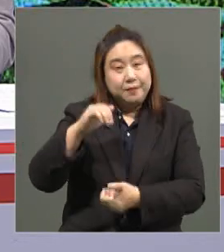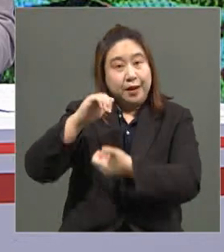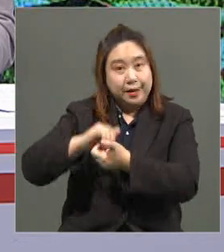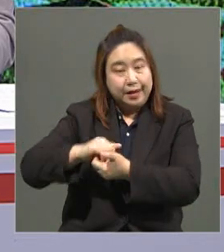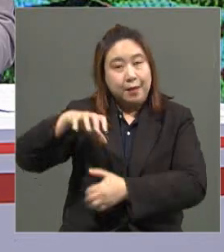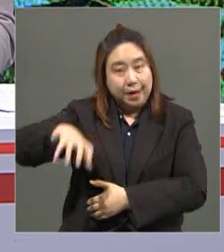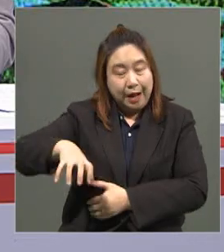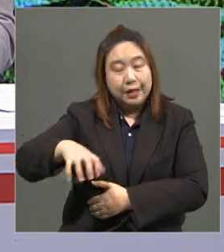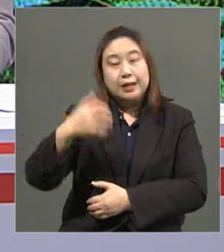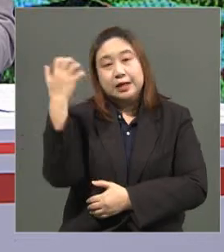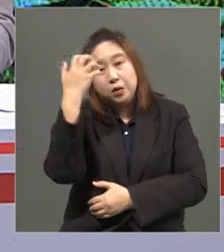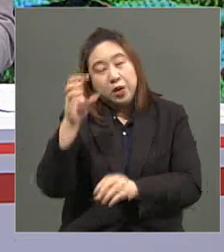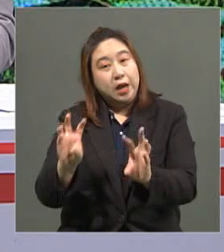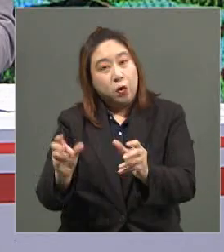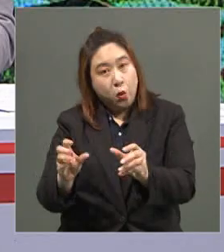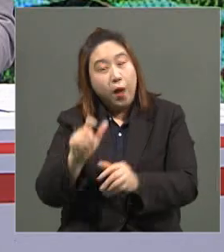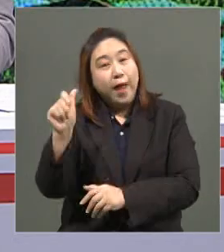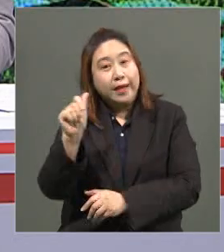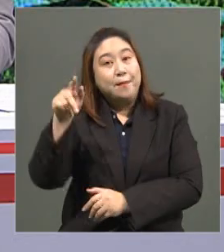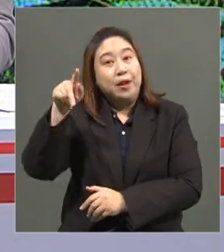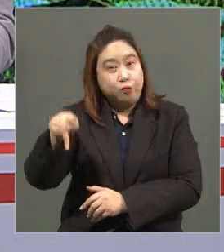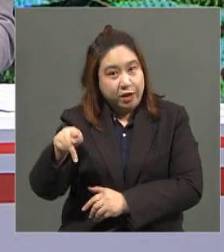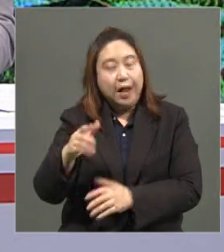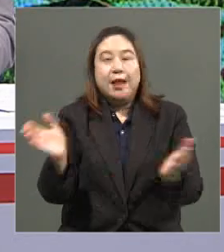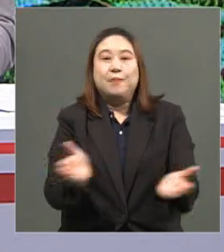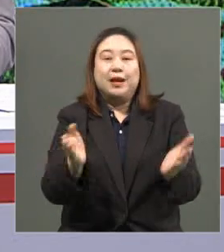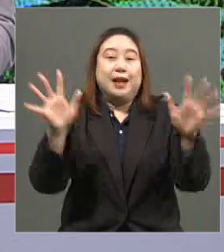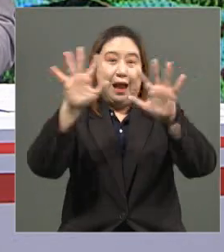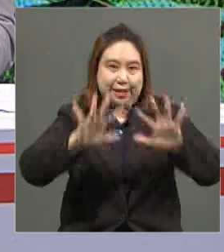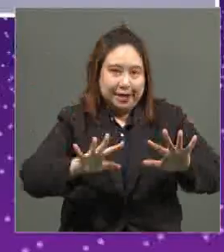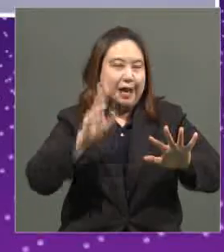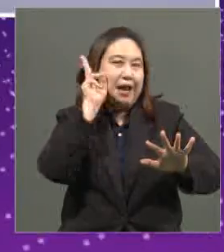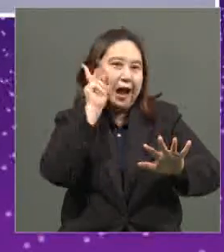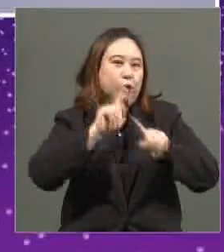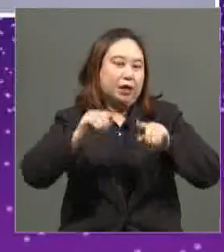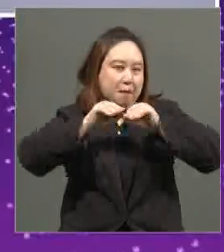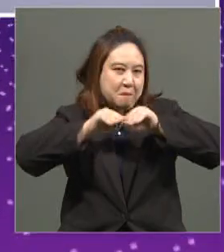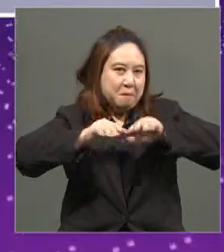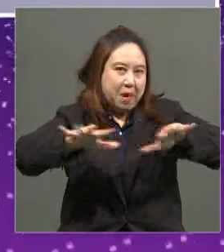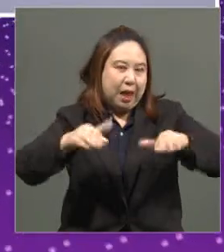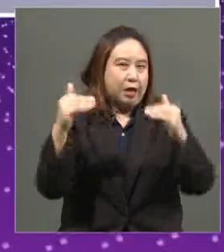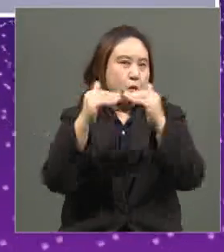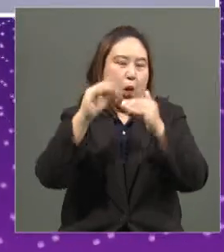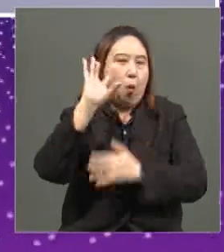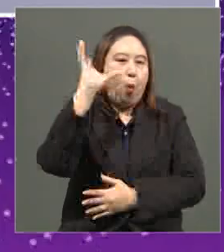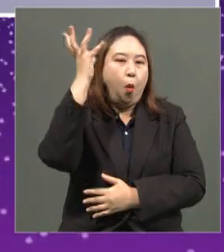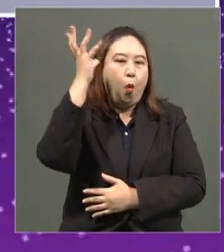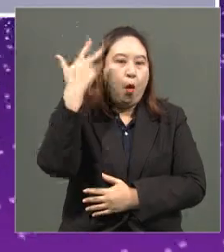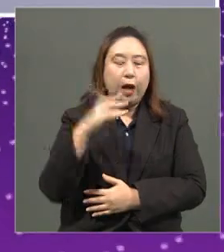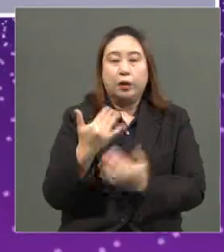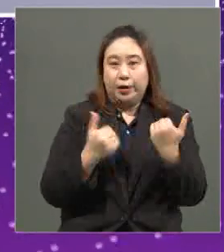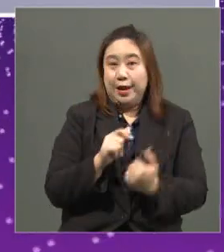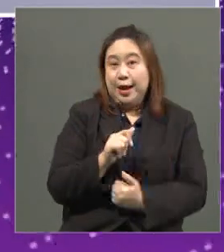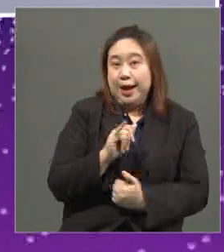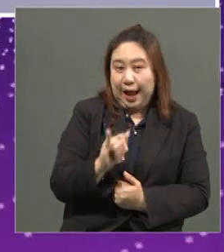วิทยุโทรทัศน์แห่งเอเชียแปซิฟิกเพื่อจะผลักดันสื่ออาเซียนให้ทันสมัยเท่าทันประชาคมโลกพร้อมกับชู AIต่อต้าน